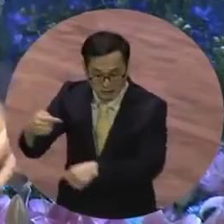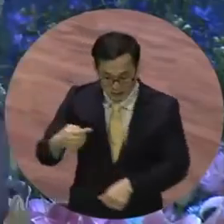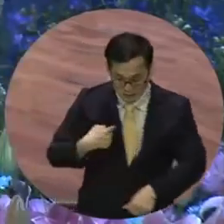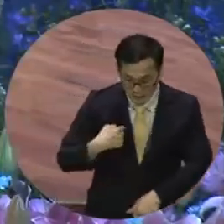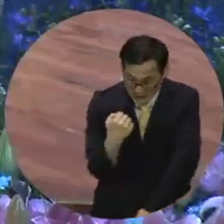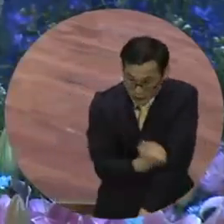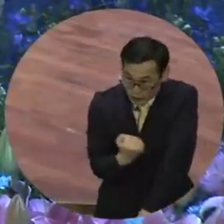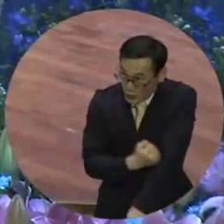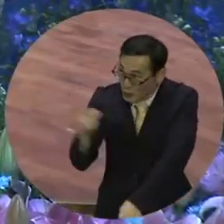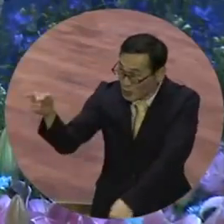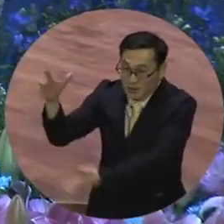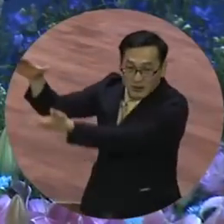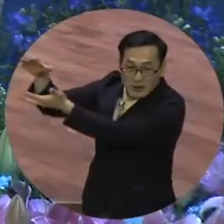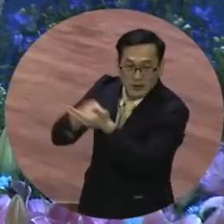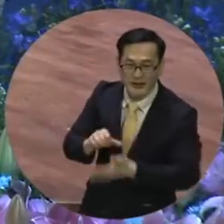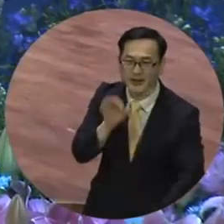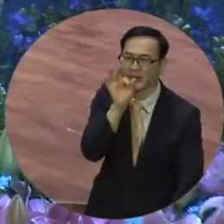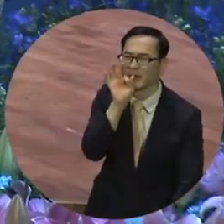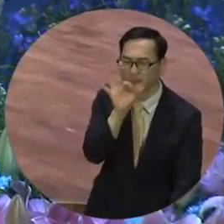만큼 어마어마하기 때문에